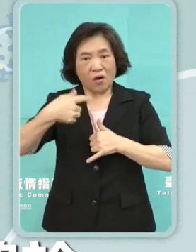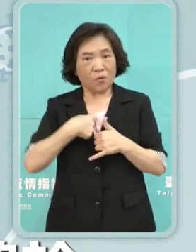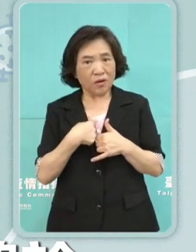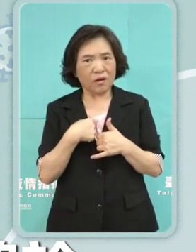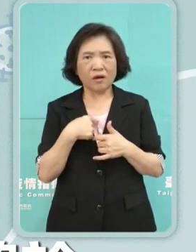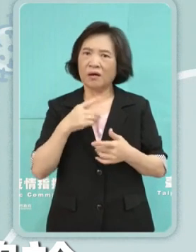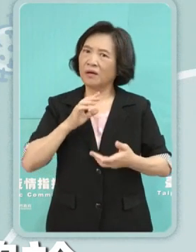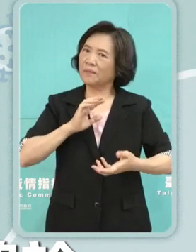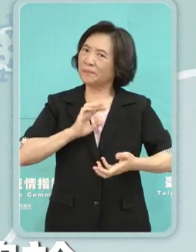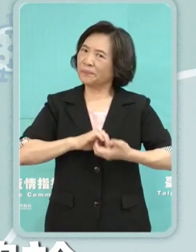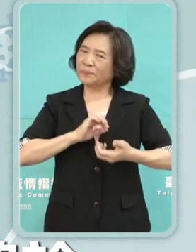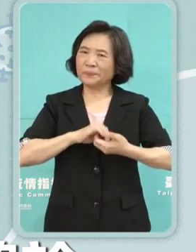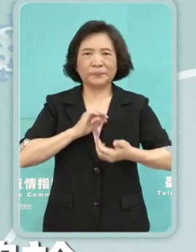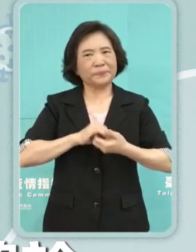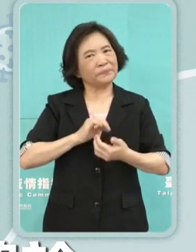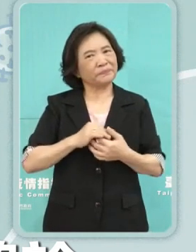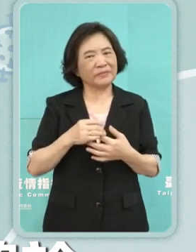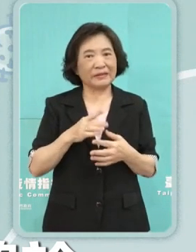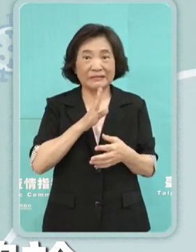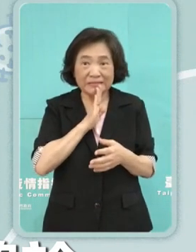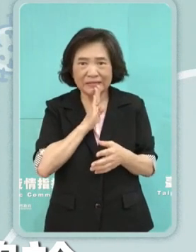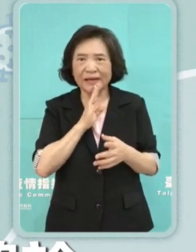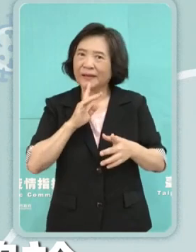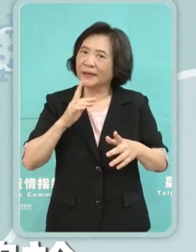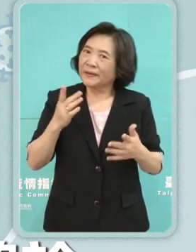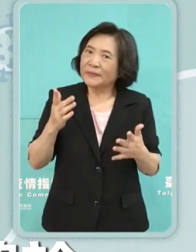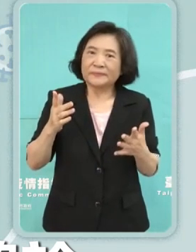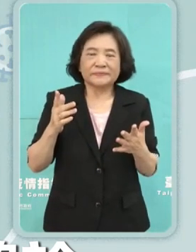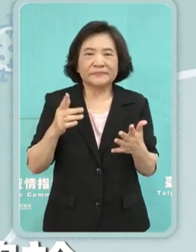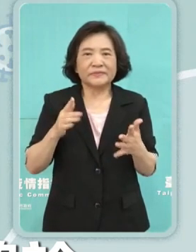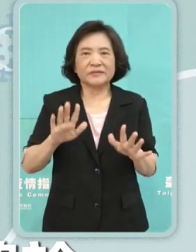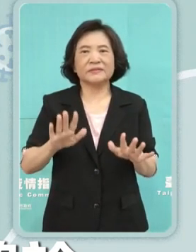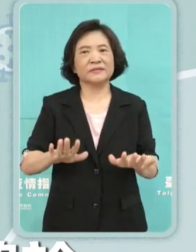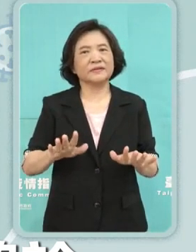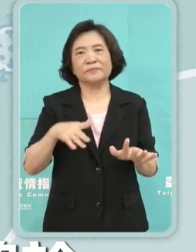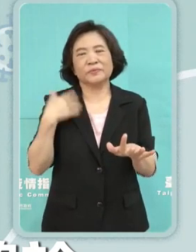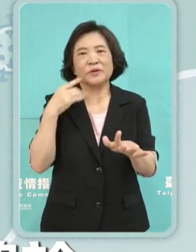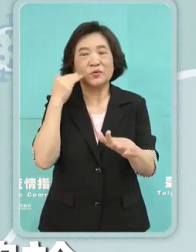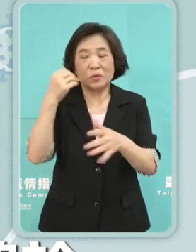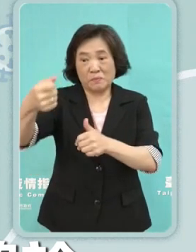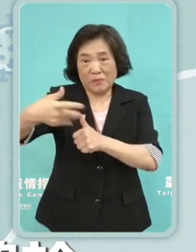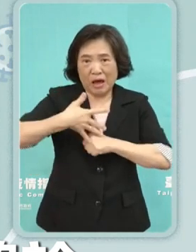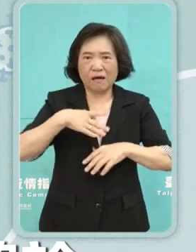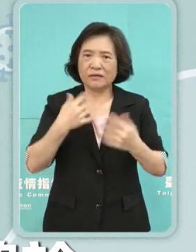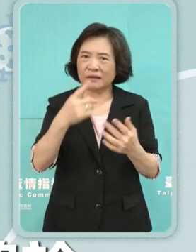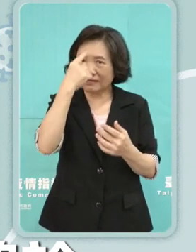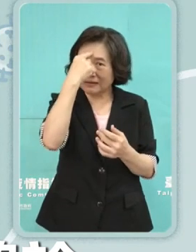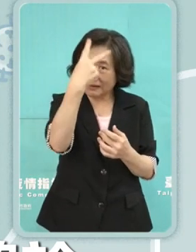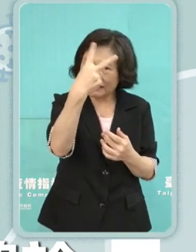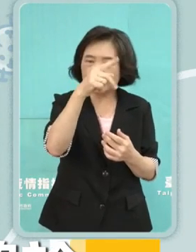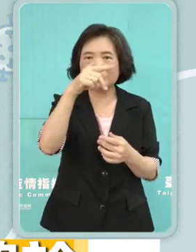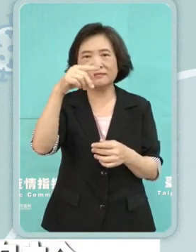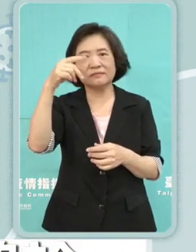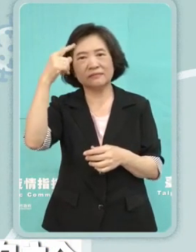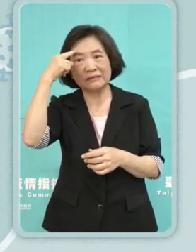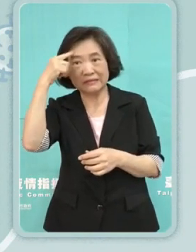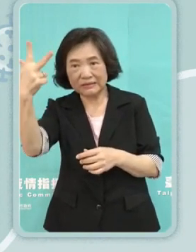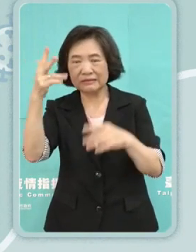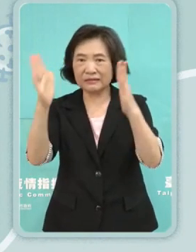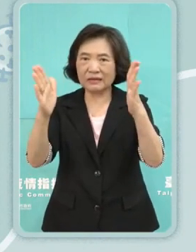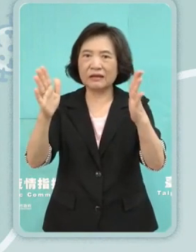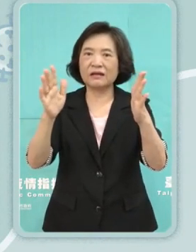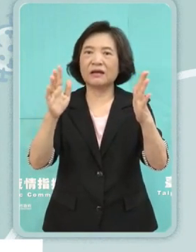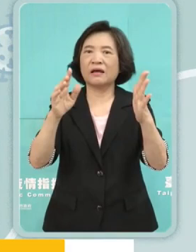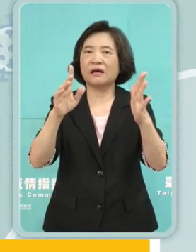会？不大，因为目前的这个潜伏期，哦，要被感染要2到7天是最常见的，长可以到